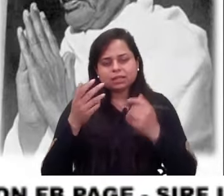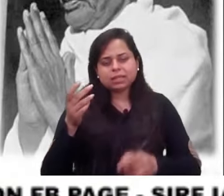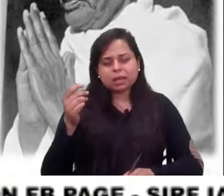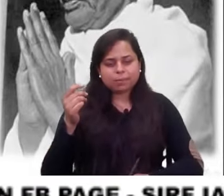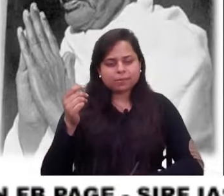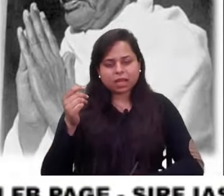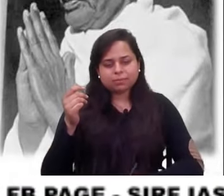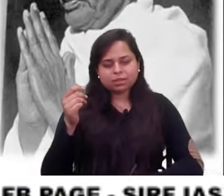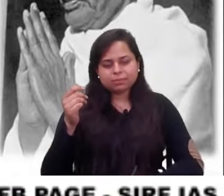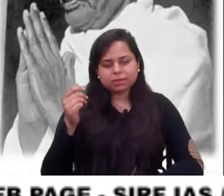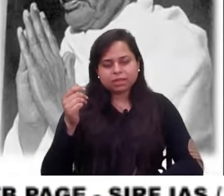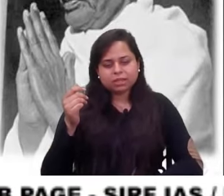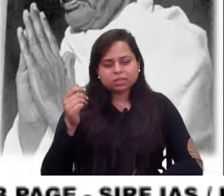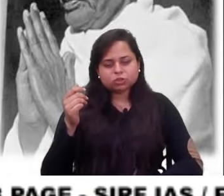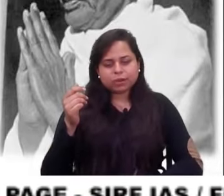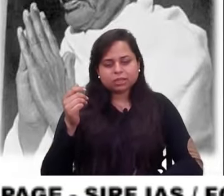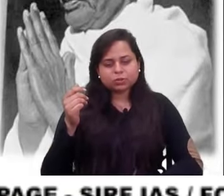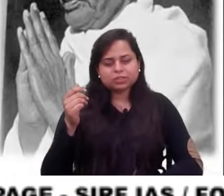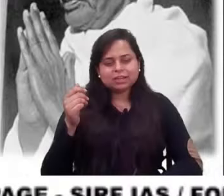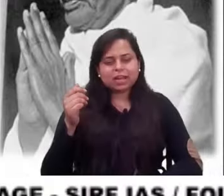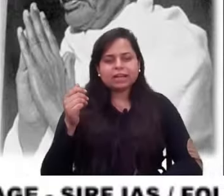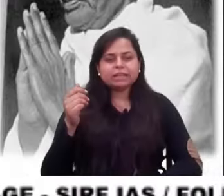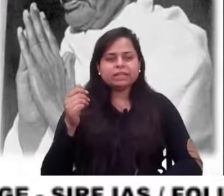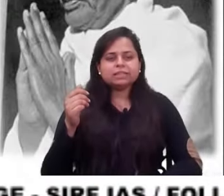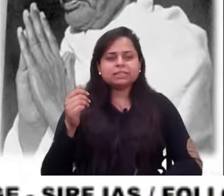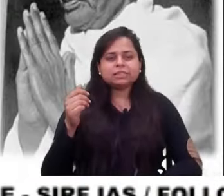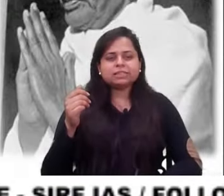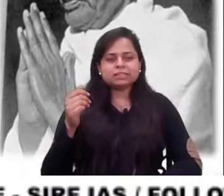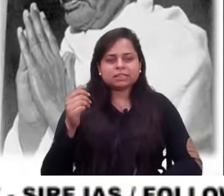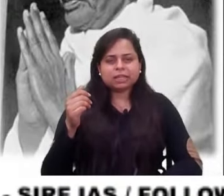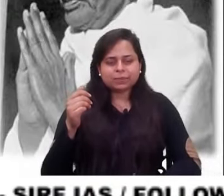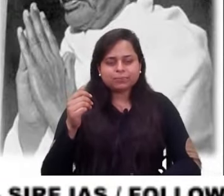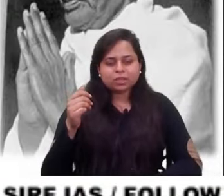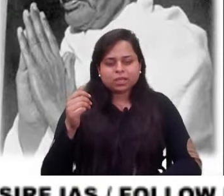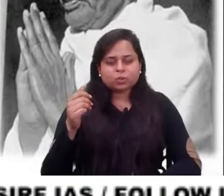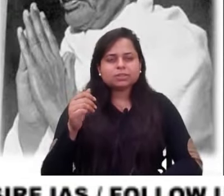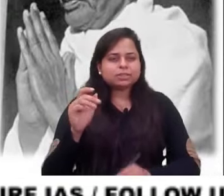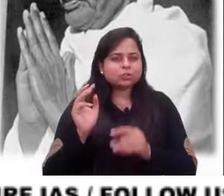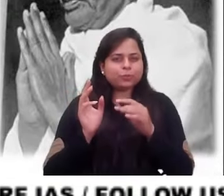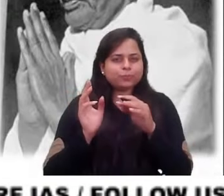यहां पर प्रधानमंत्री कुछ 96